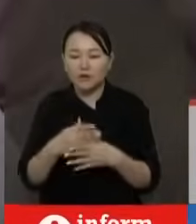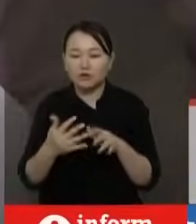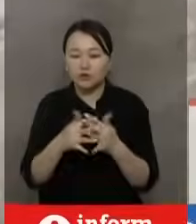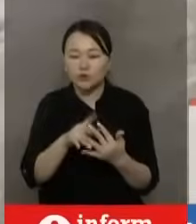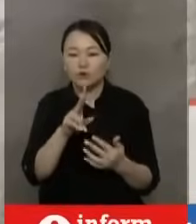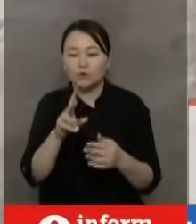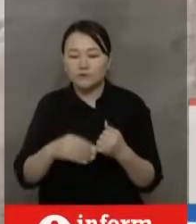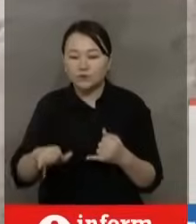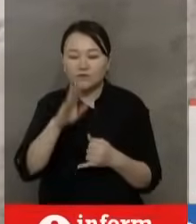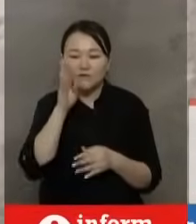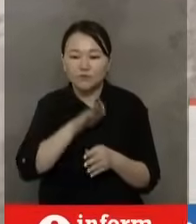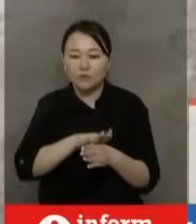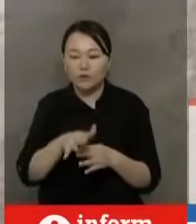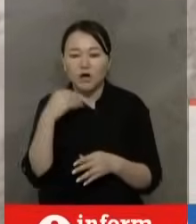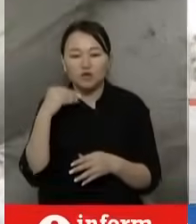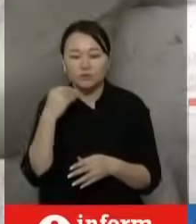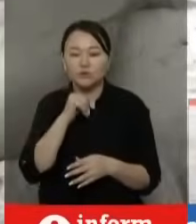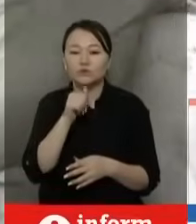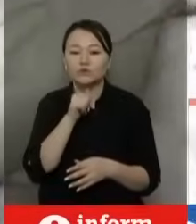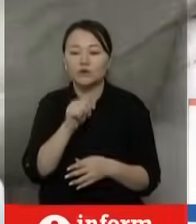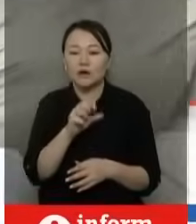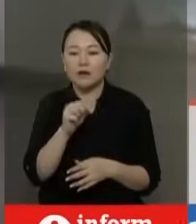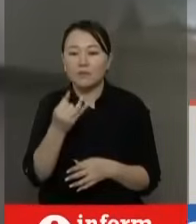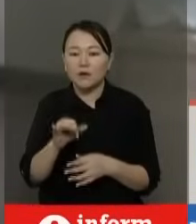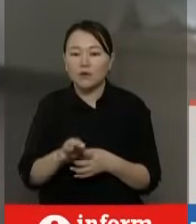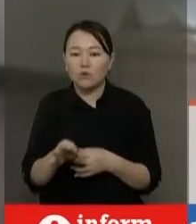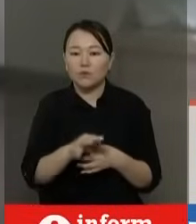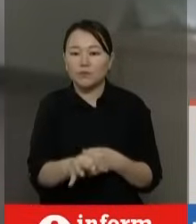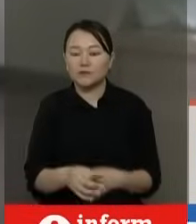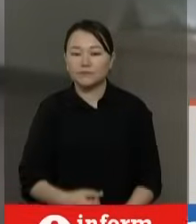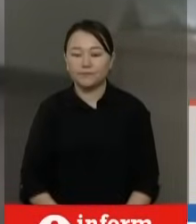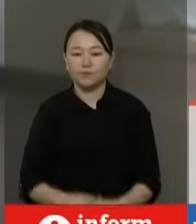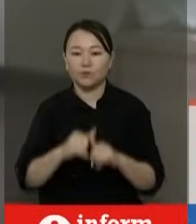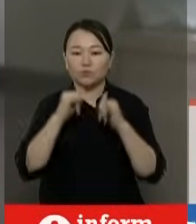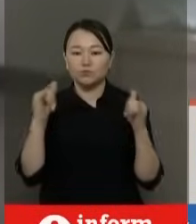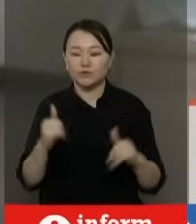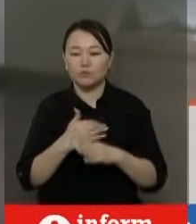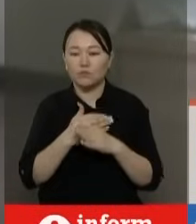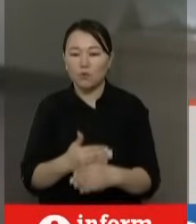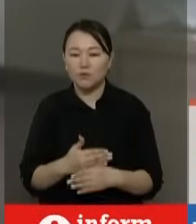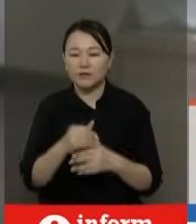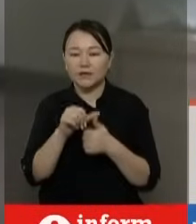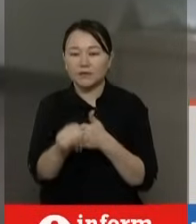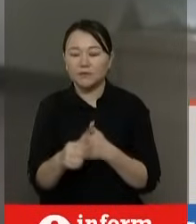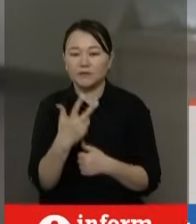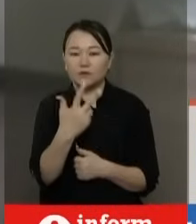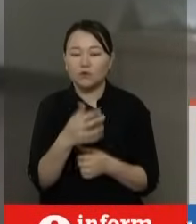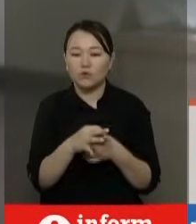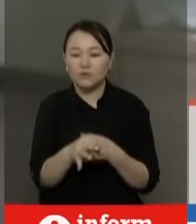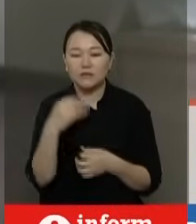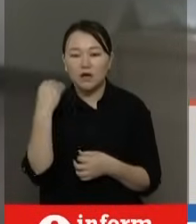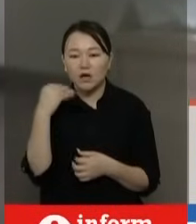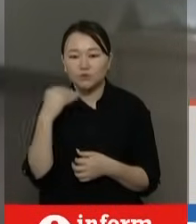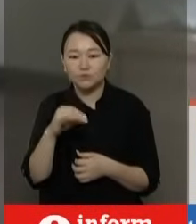зоне подтопления в Актюбинской, Костанайской и Абайской областях. Усиленная помощь, она ведется именно в 3 областях. Это